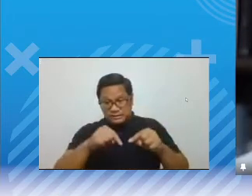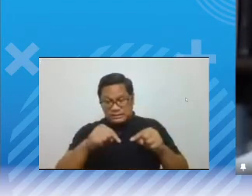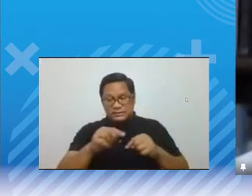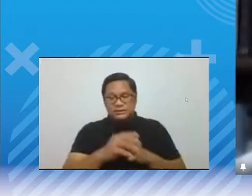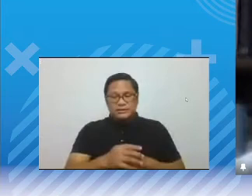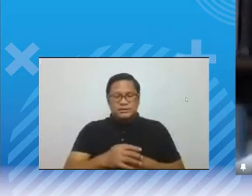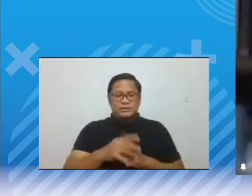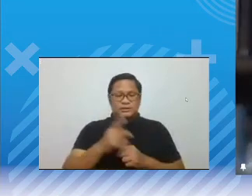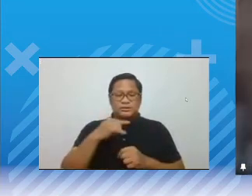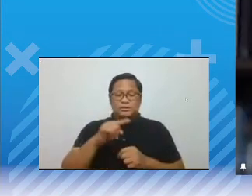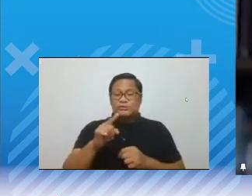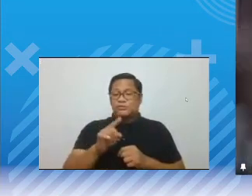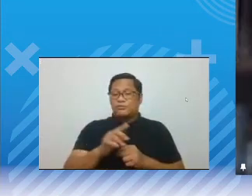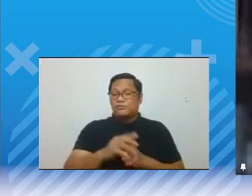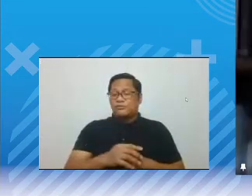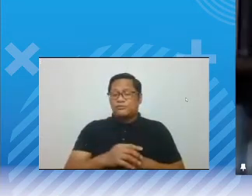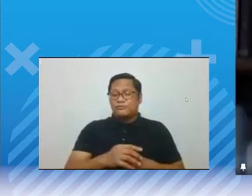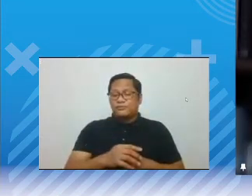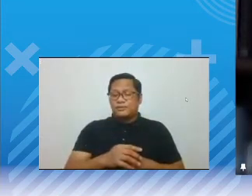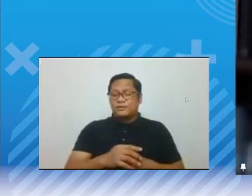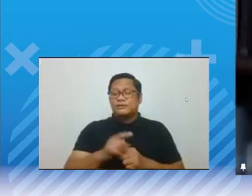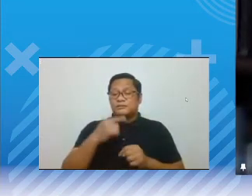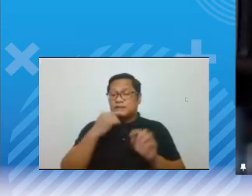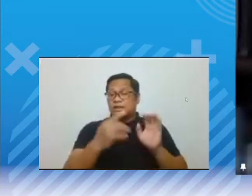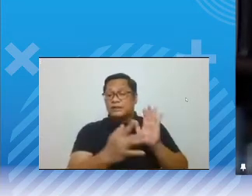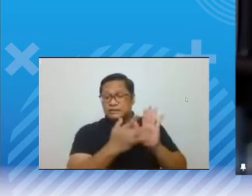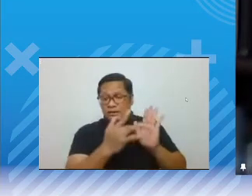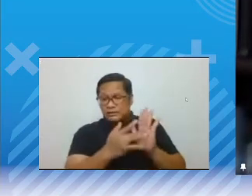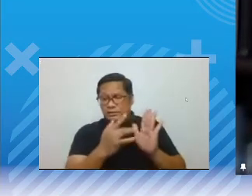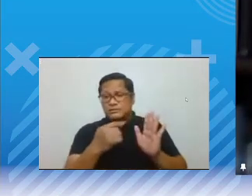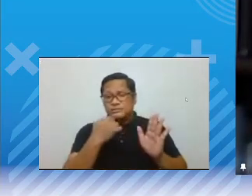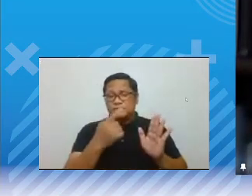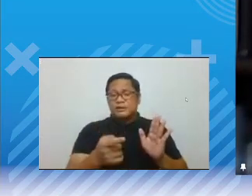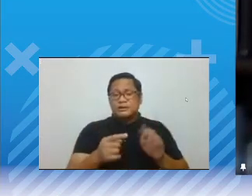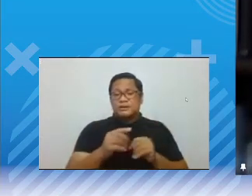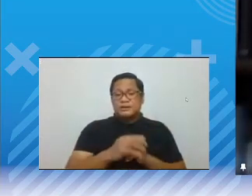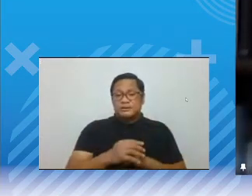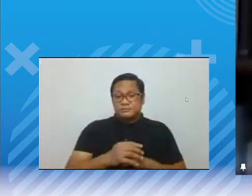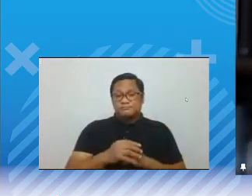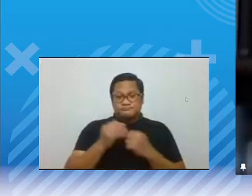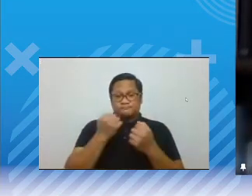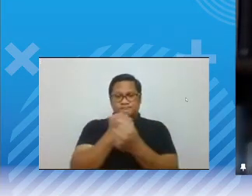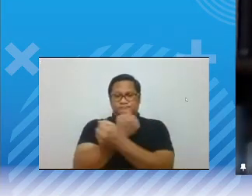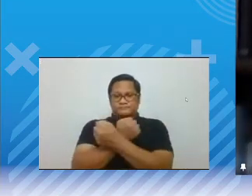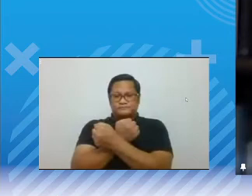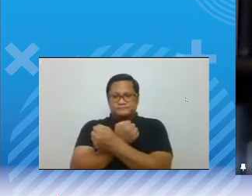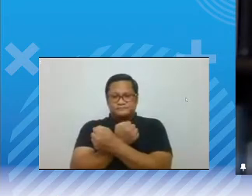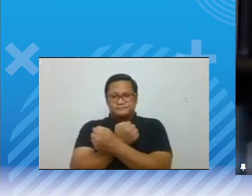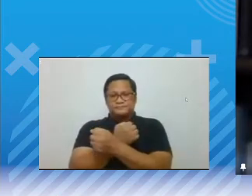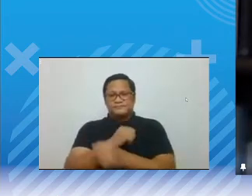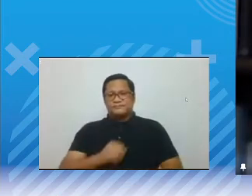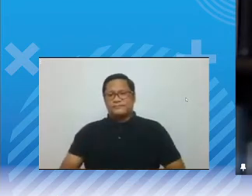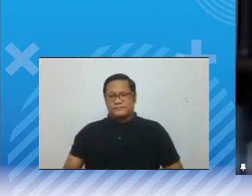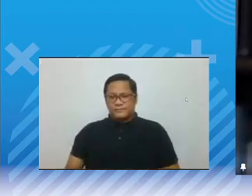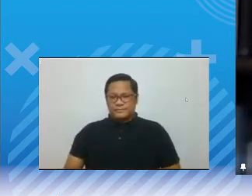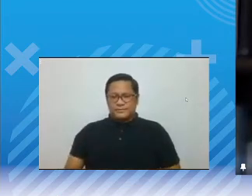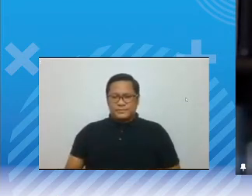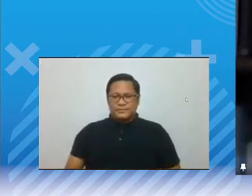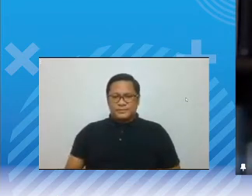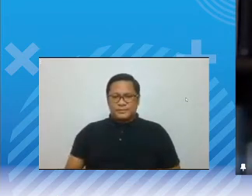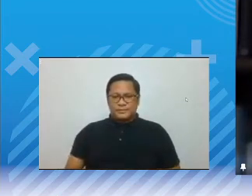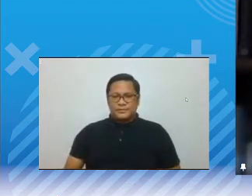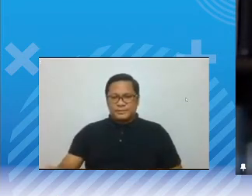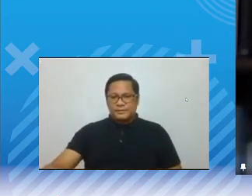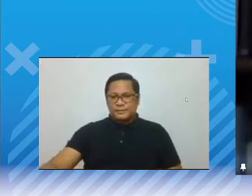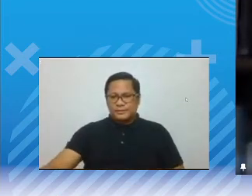ating Facebook Live page. Yan po, yung padlet.com/psprd/live QAR O Clock 2020,